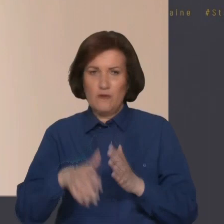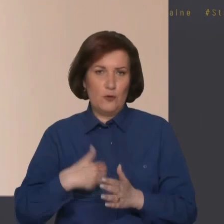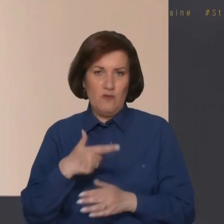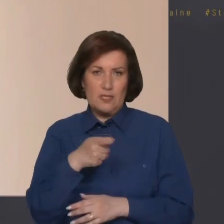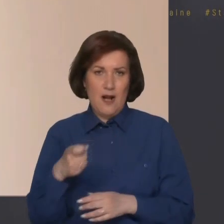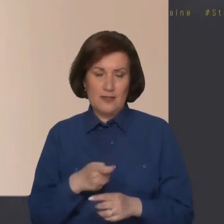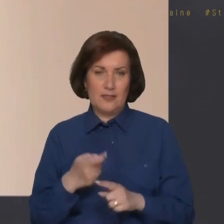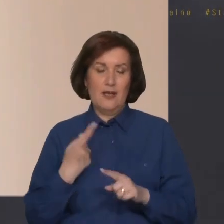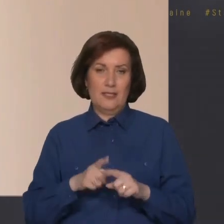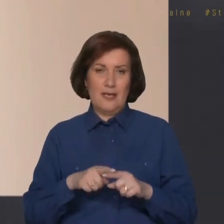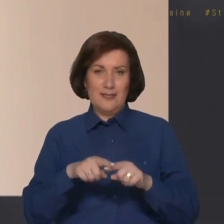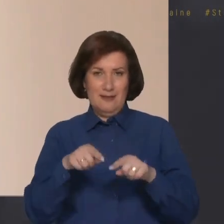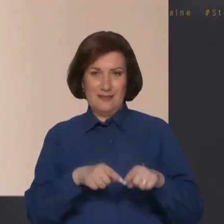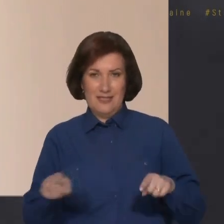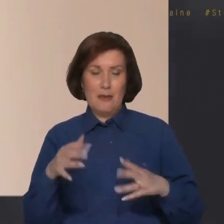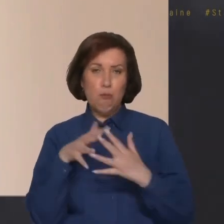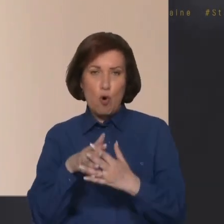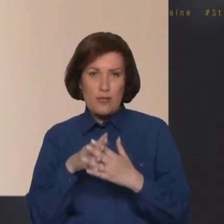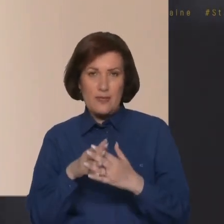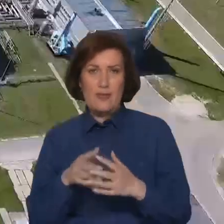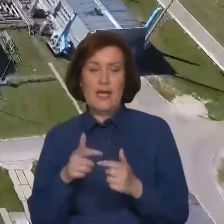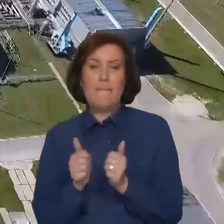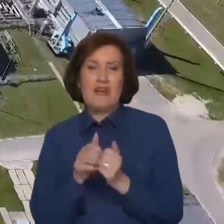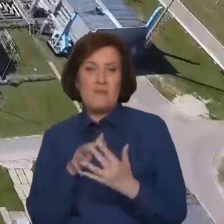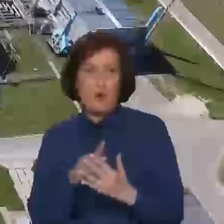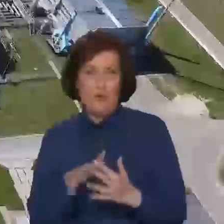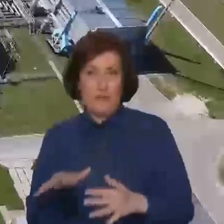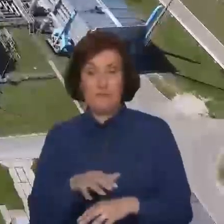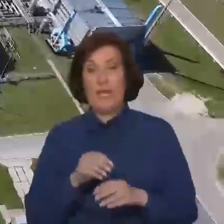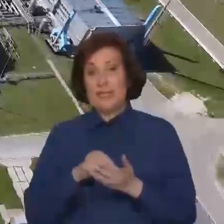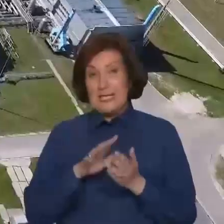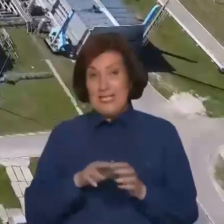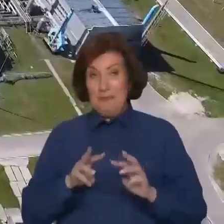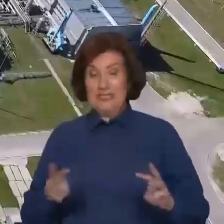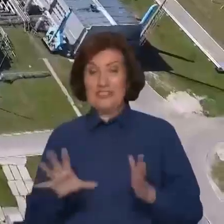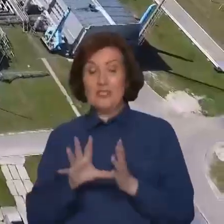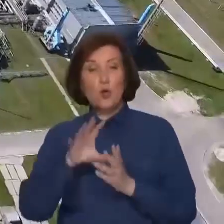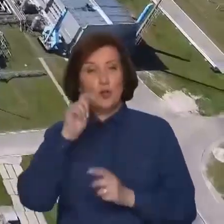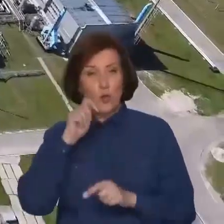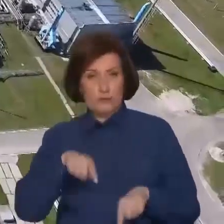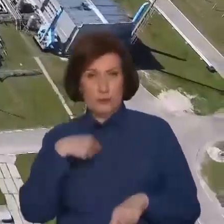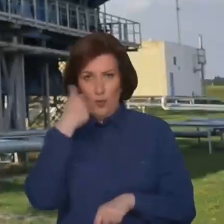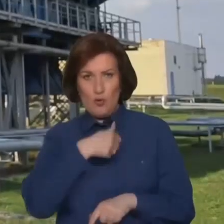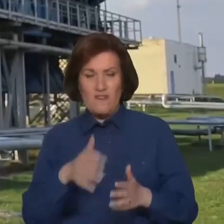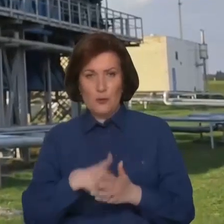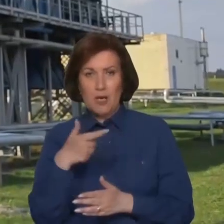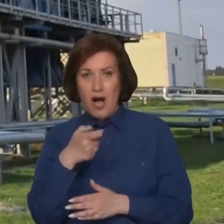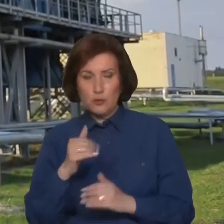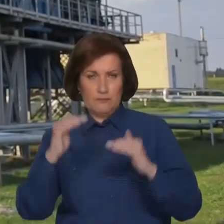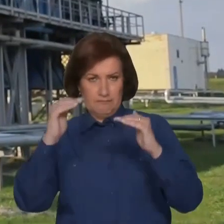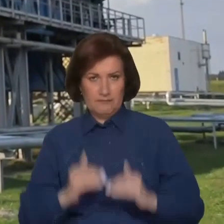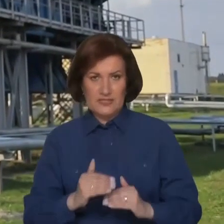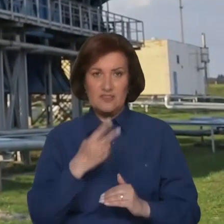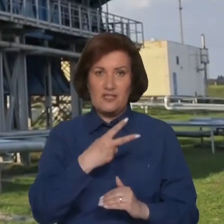видобувати газ на тих ділянках, де йдуть бої чи прифронтові ділянки. За даними Міністерства енергетики України, цього року видобуток газу